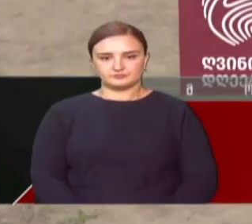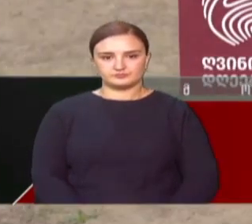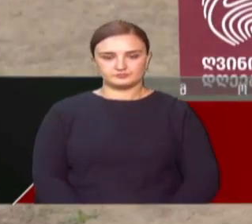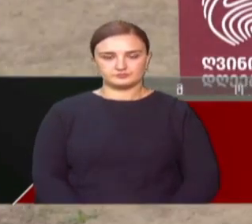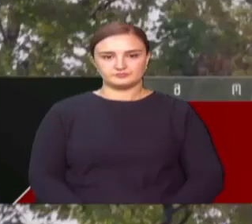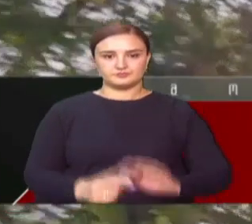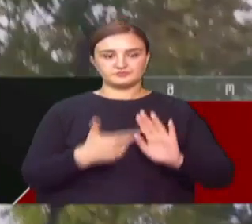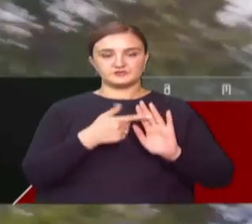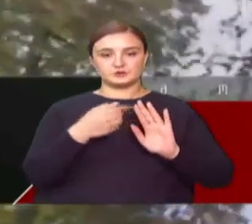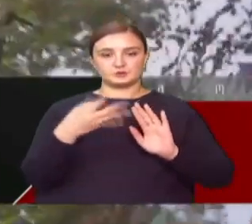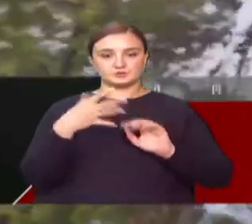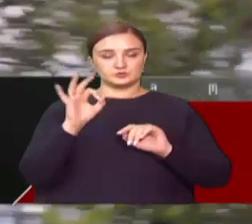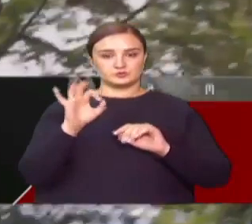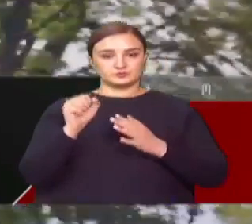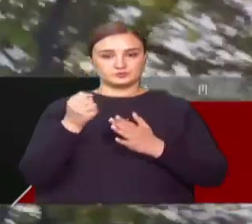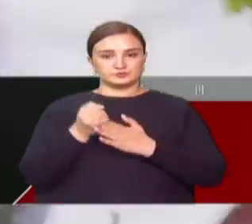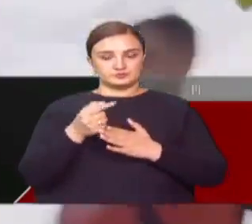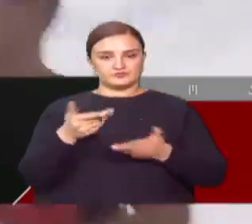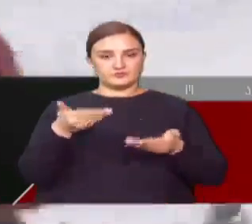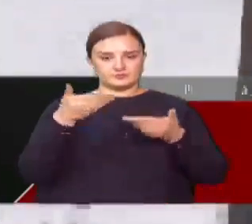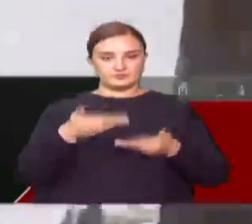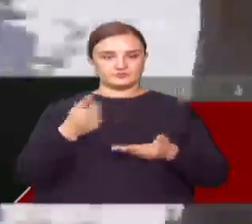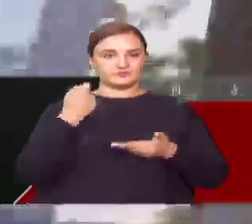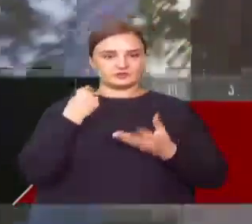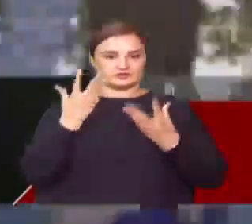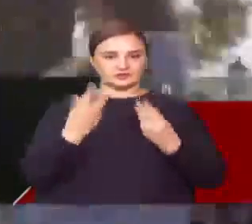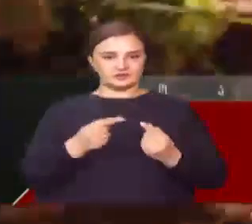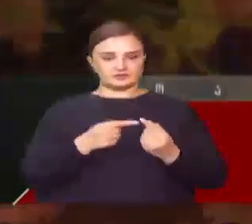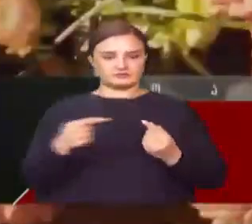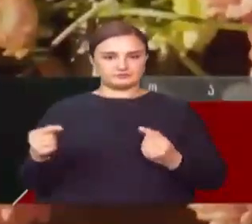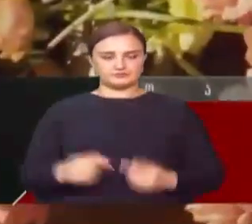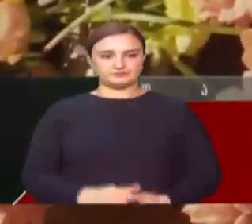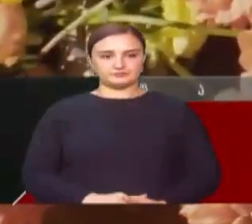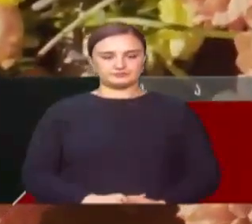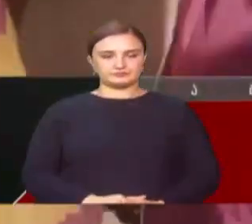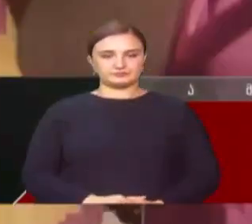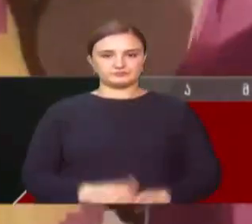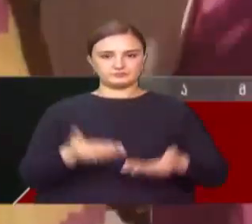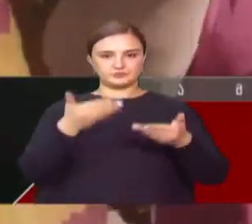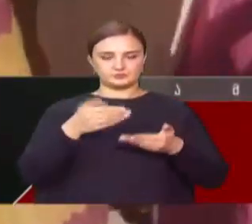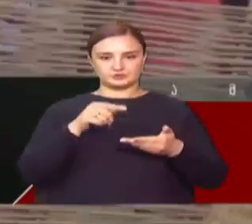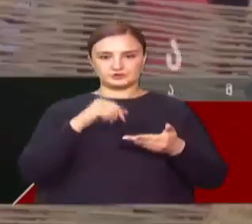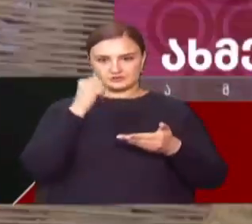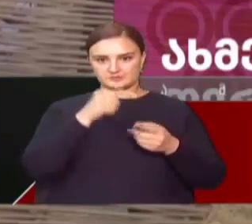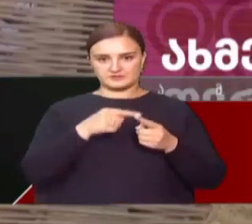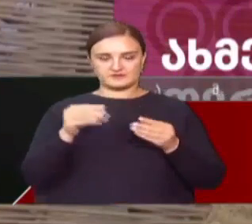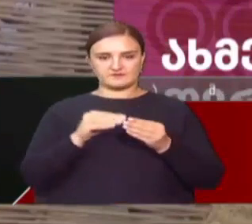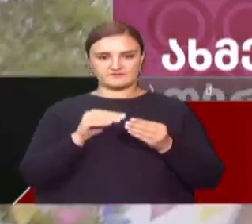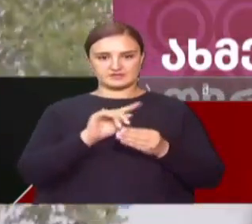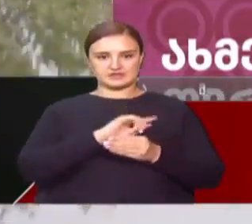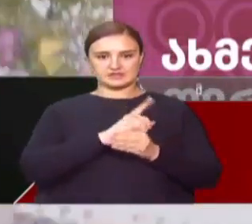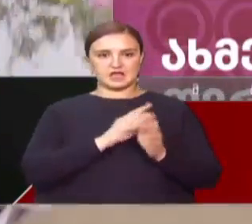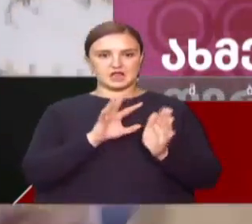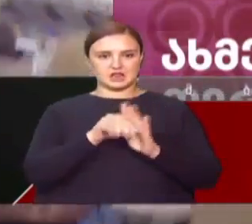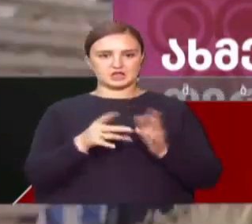Შვიდიდან 15 ოქტომბრის ჩათვლით. Გეპატიჟებით ღვინის დღეებზე. Მოპატიჟება წელსაც ძალაშია. Უკვე